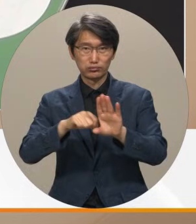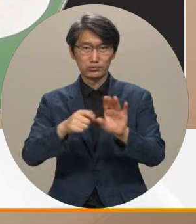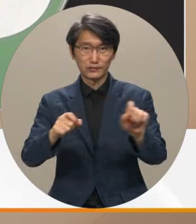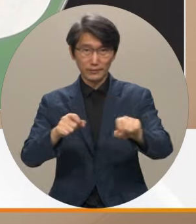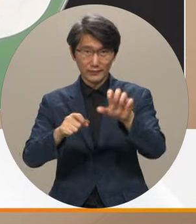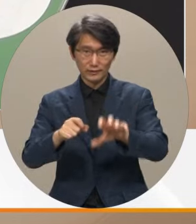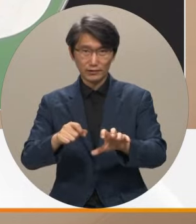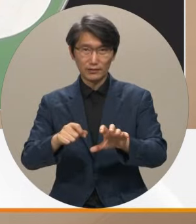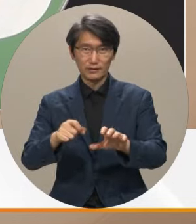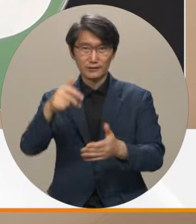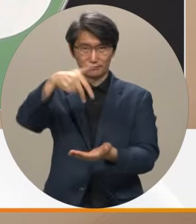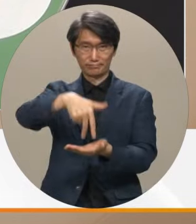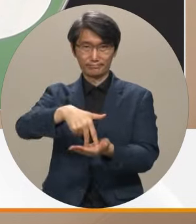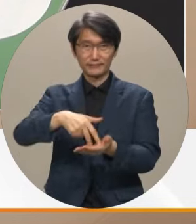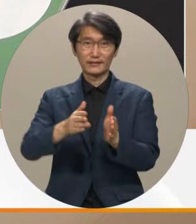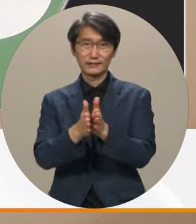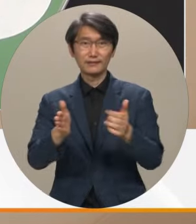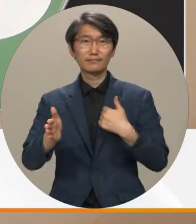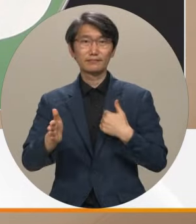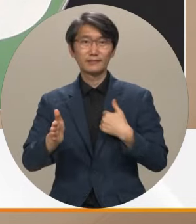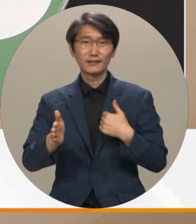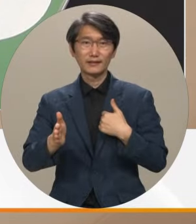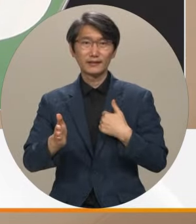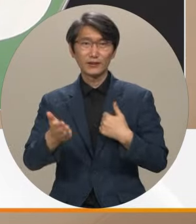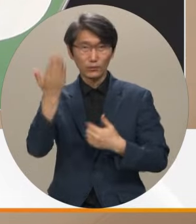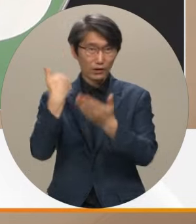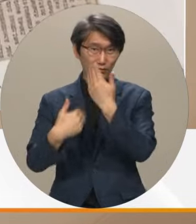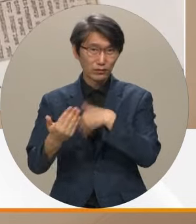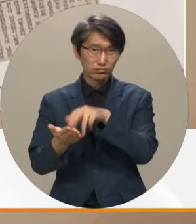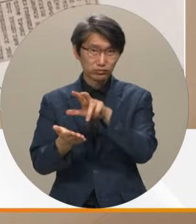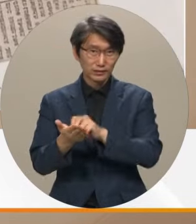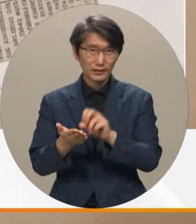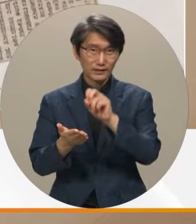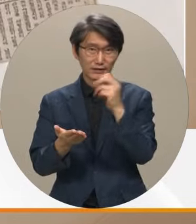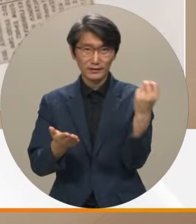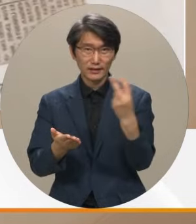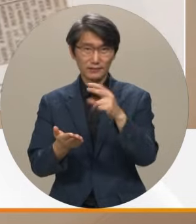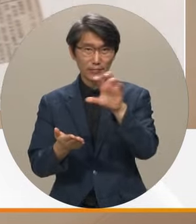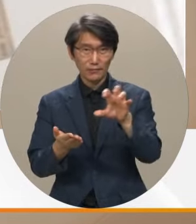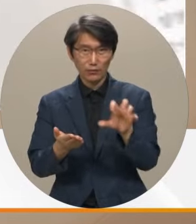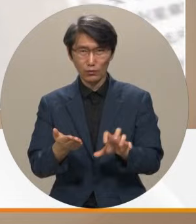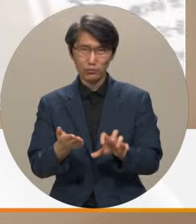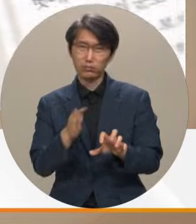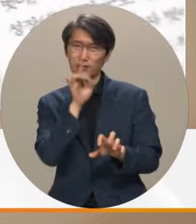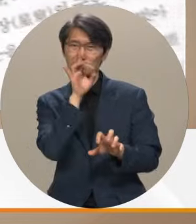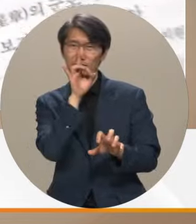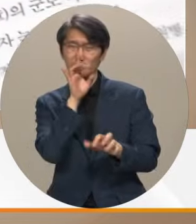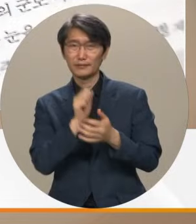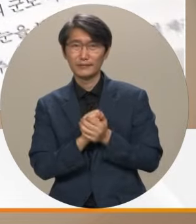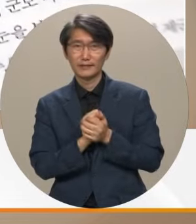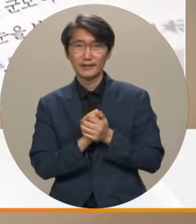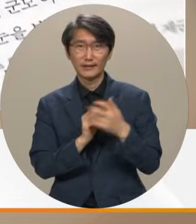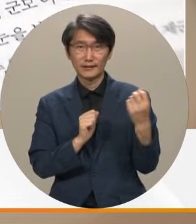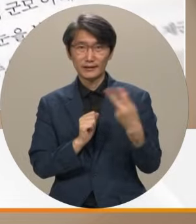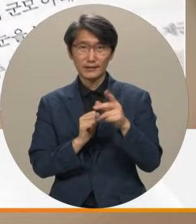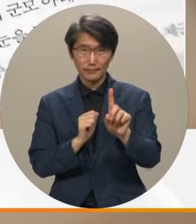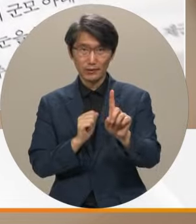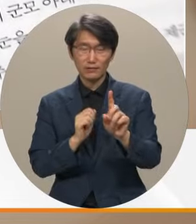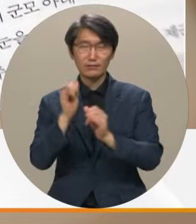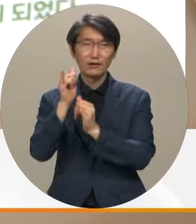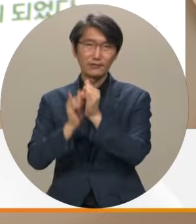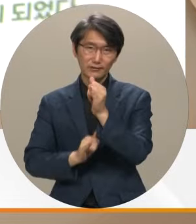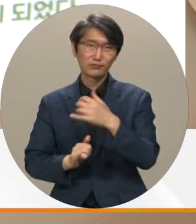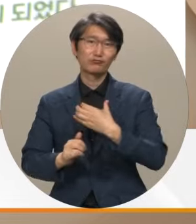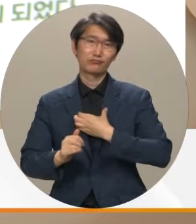과거의 그 문제들이 다시 반복되려고 하고 있습니다. 다시 한번